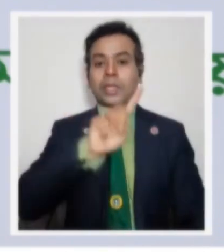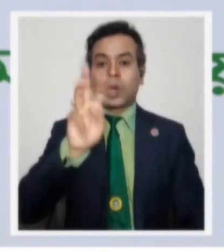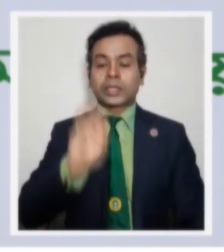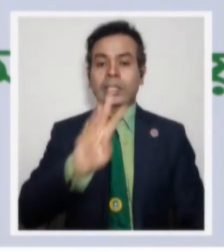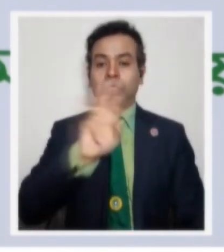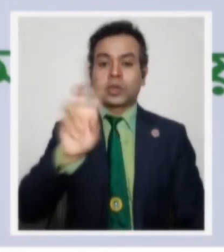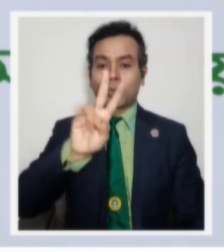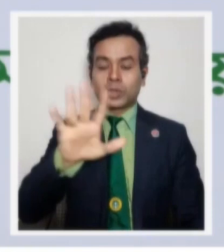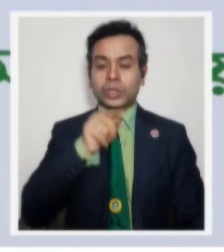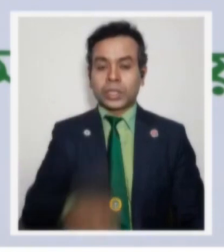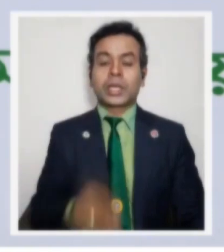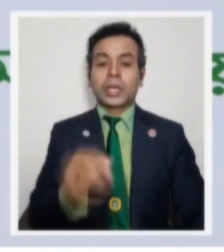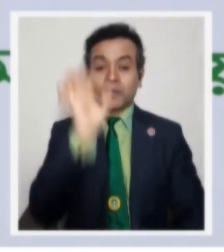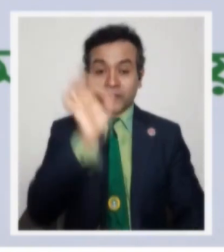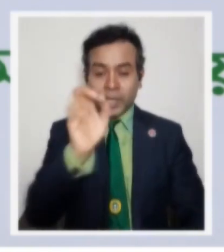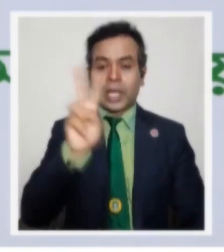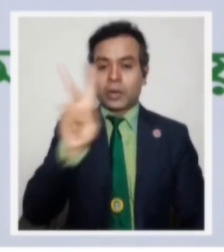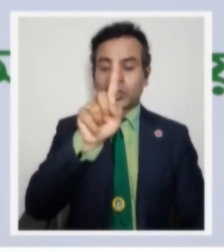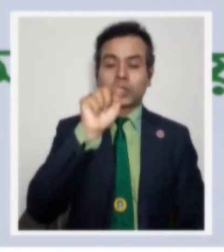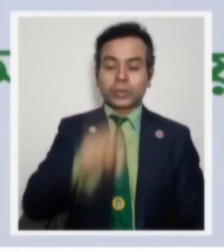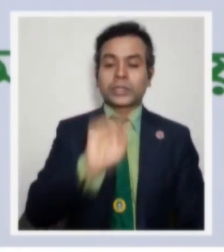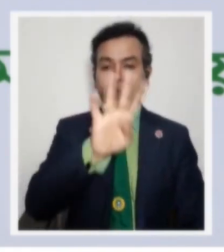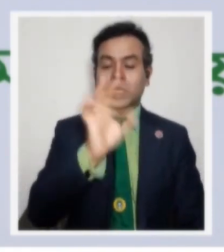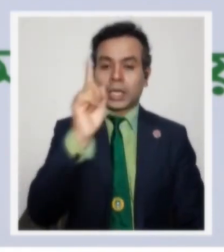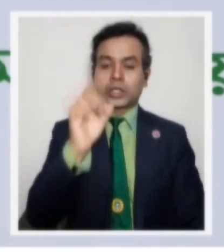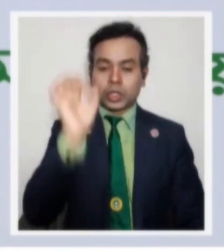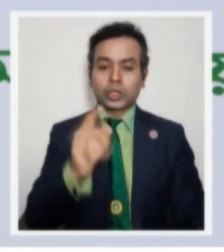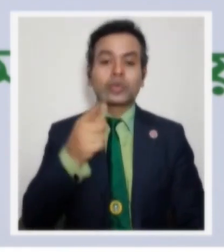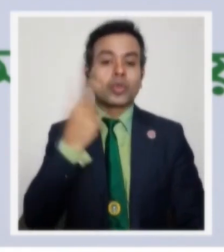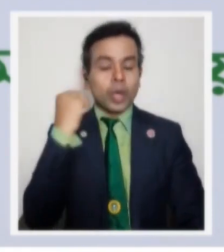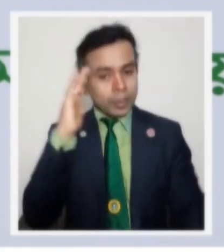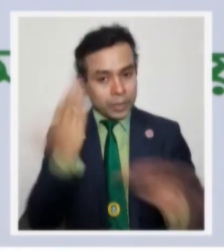এ পর্যন্ত সুস্থ 13,325 জন, শনাক্ত বিবেচনায় সুস্থতার হার